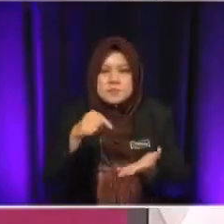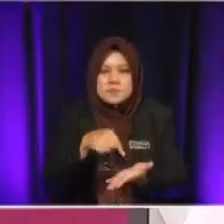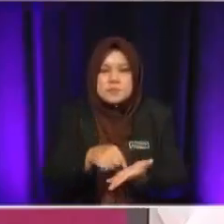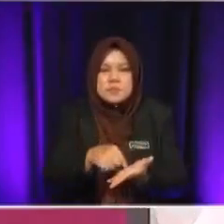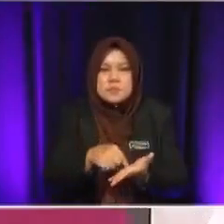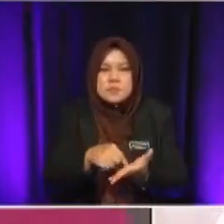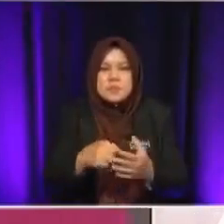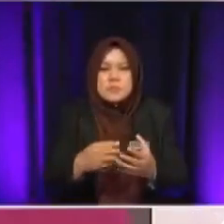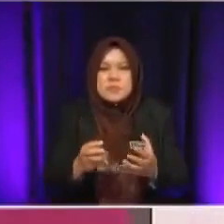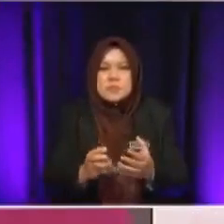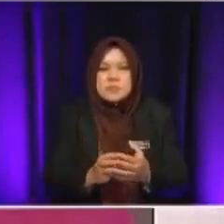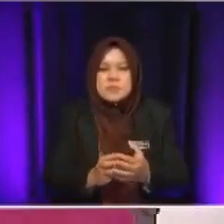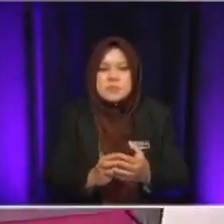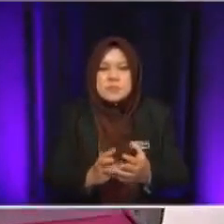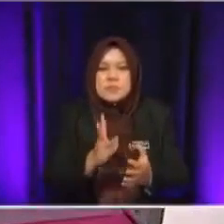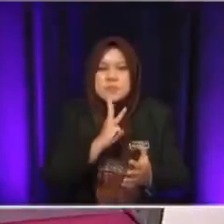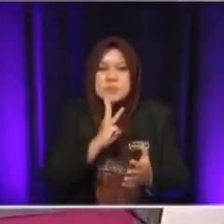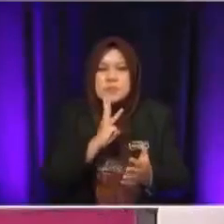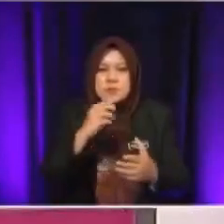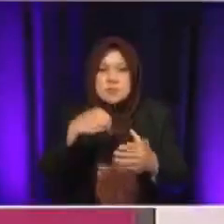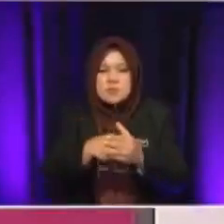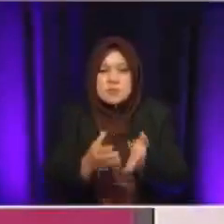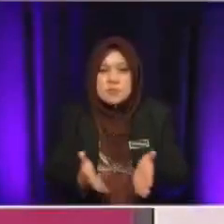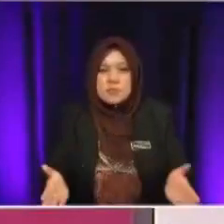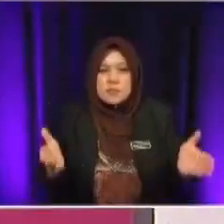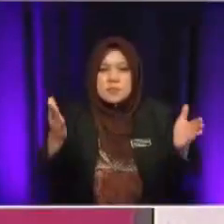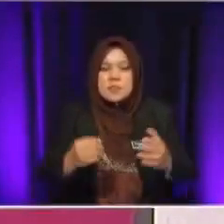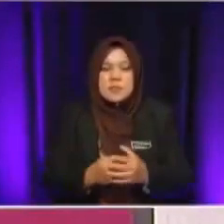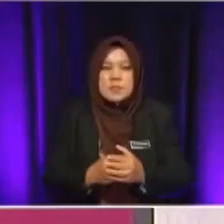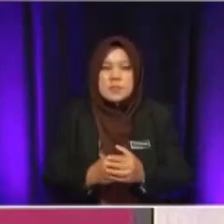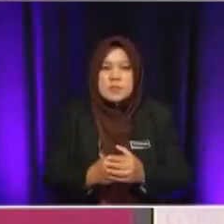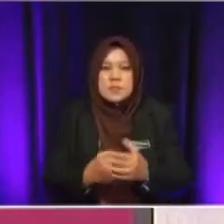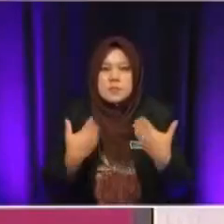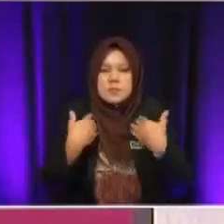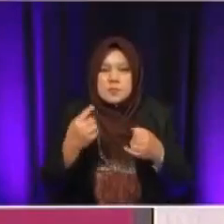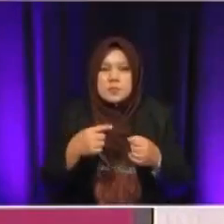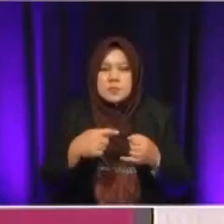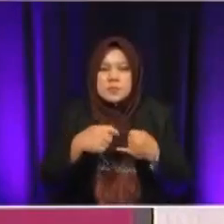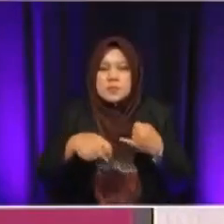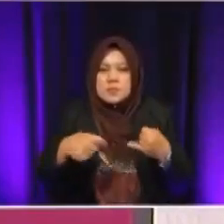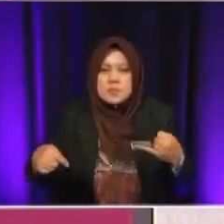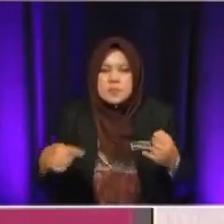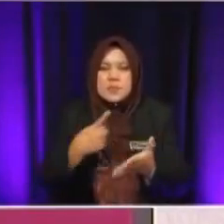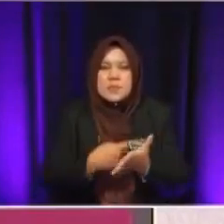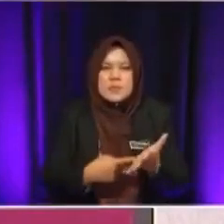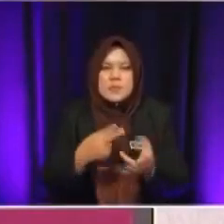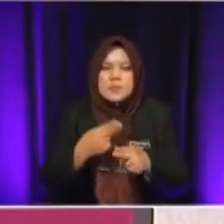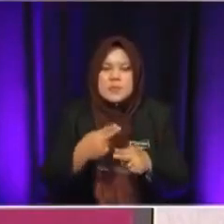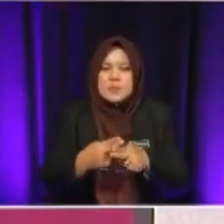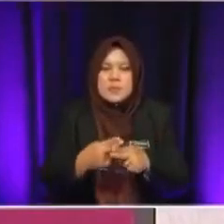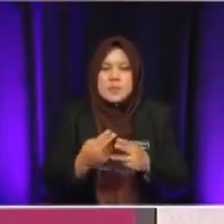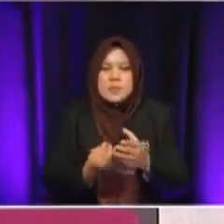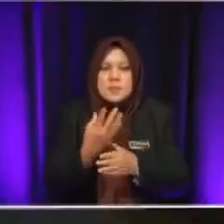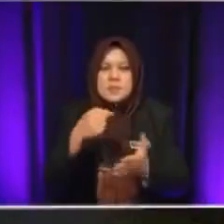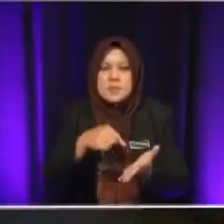ini, ha. Air dekat dalam ni, bukan dalam ni. Pasu ada tali. Ish. Apa nama